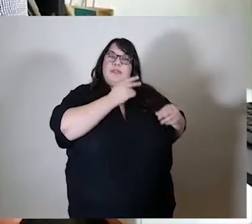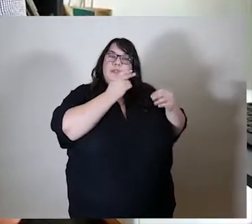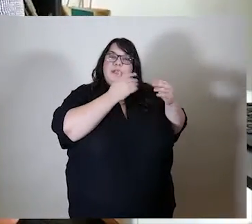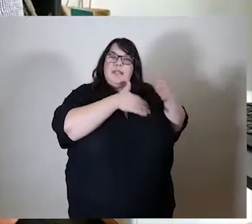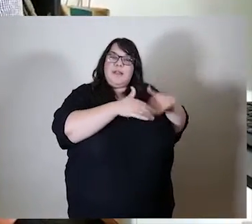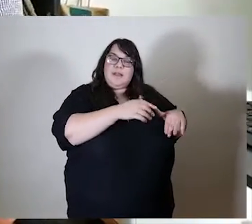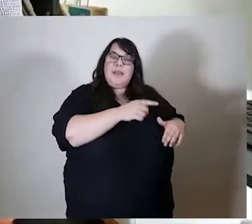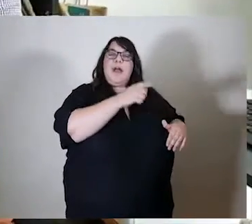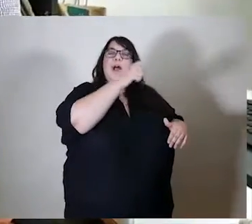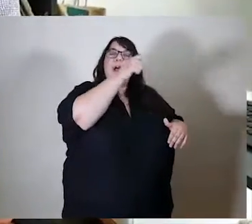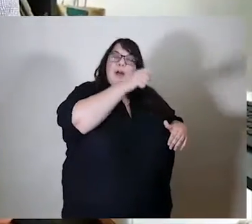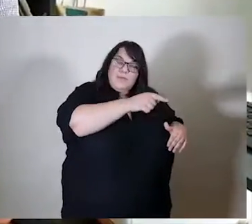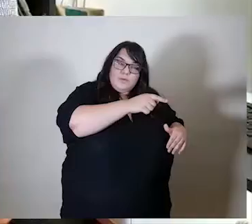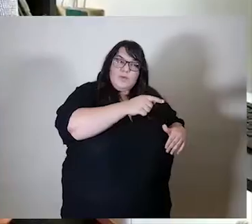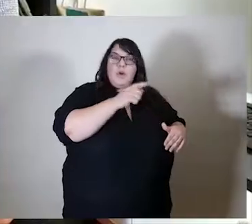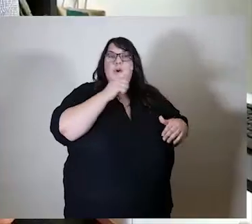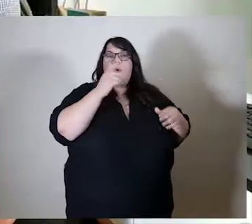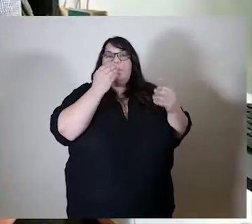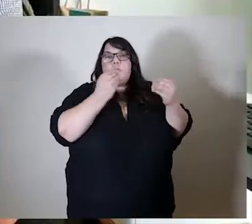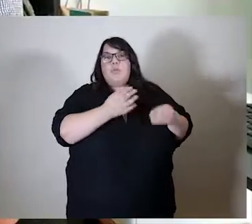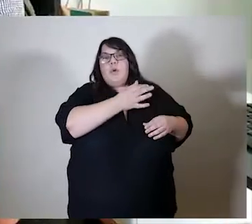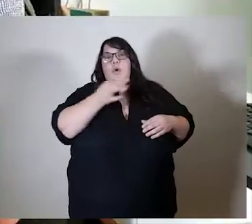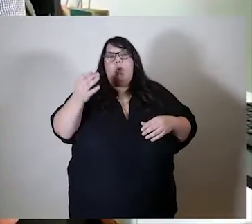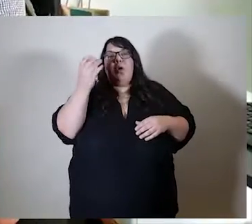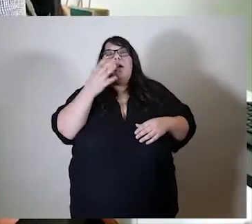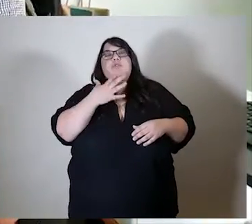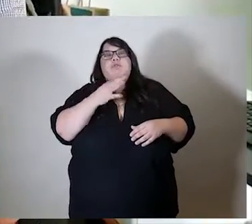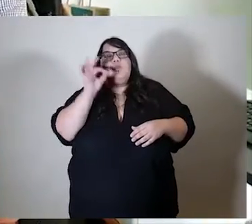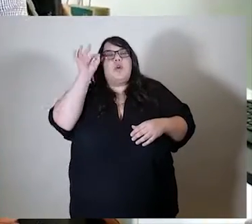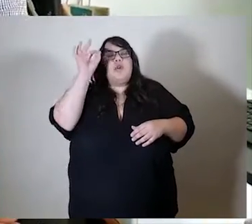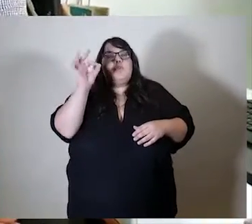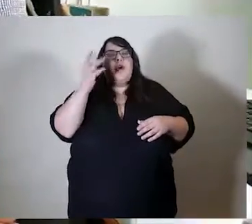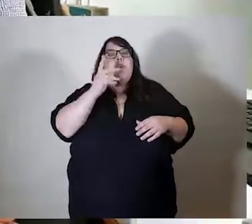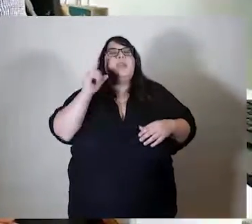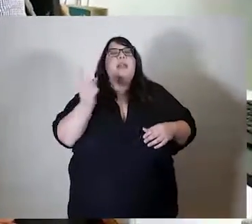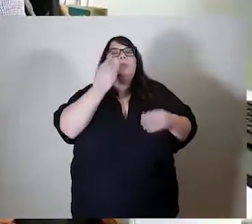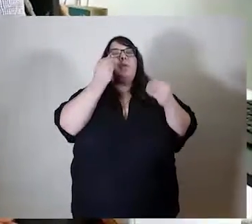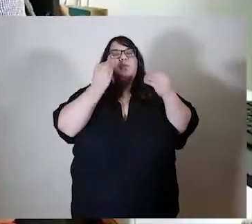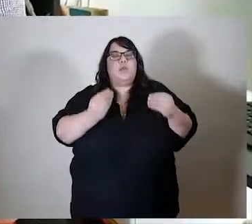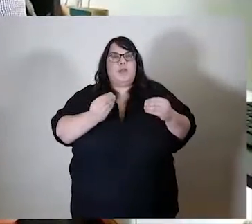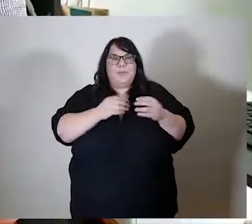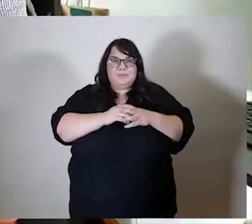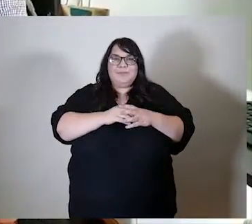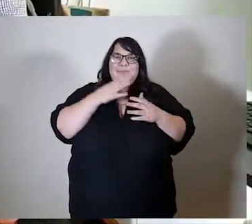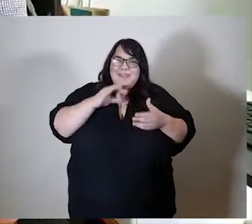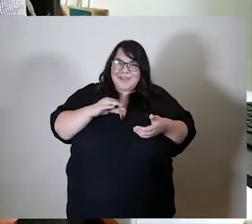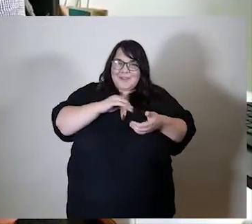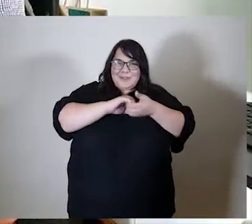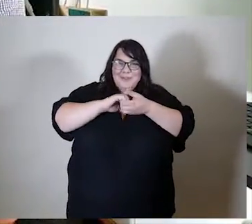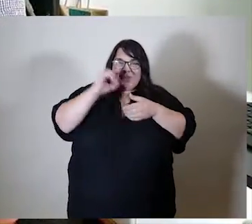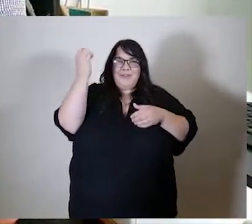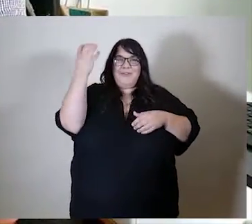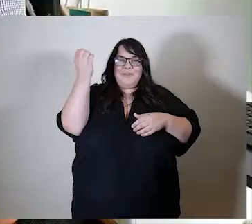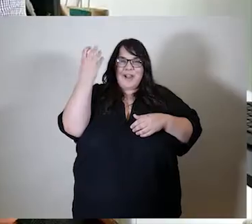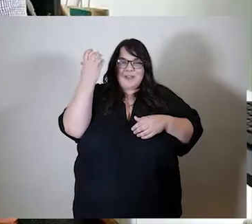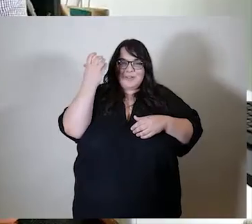εργασία είναι και αναγκαιότητα, διότι έχει και θεραπευτική αξία. Γι' αυτό και ο Κίσπε